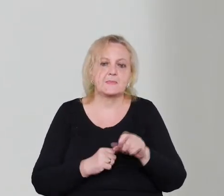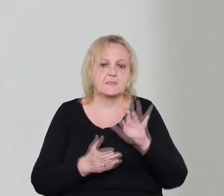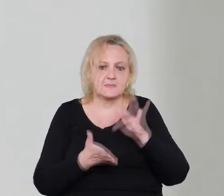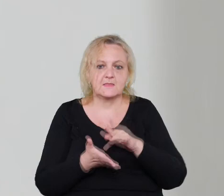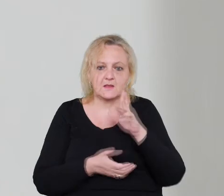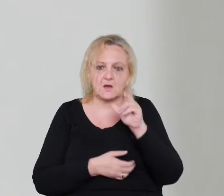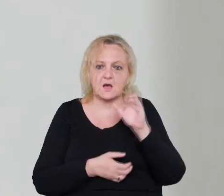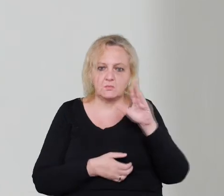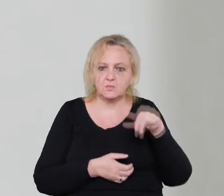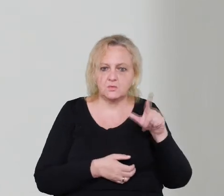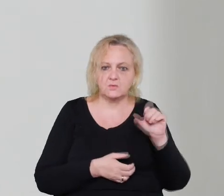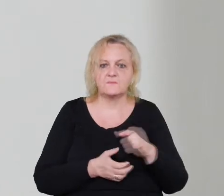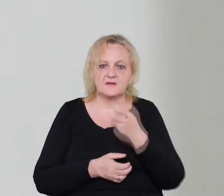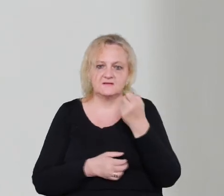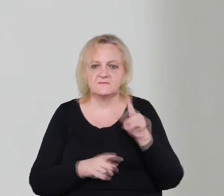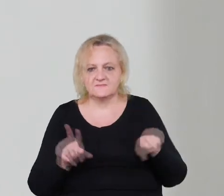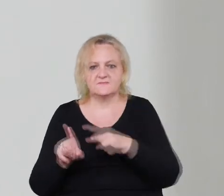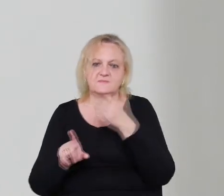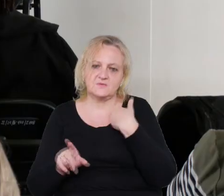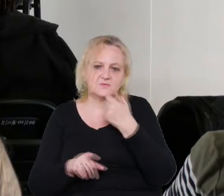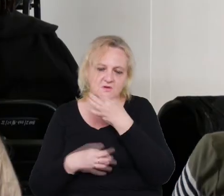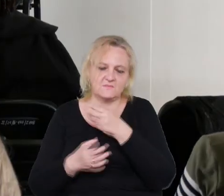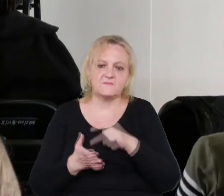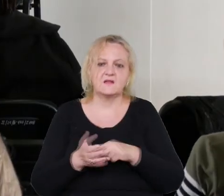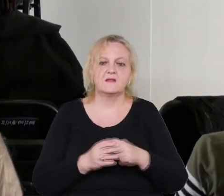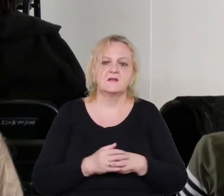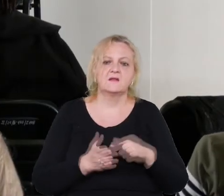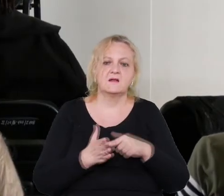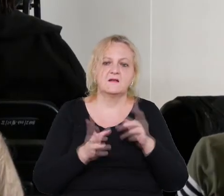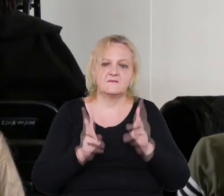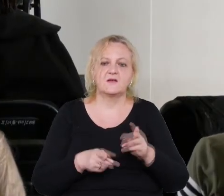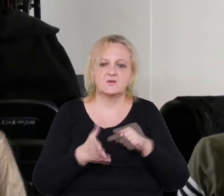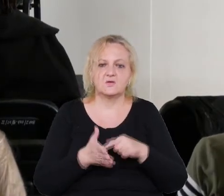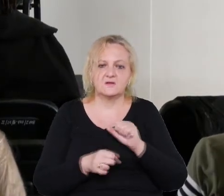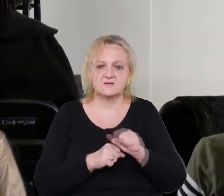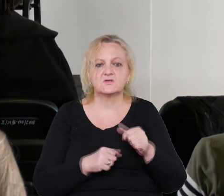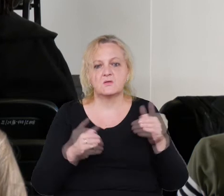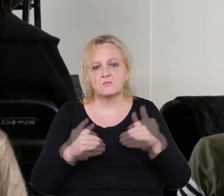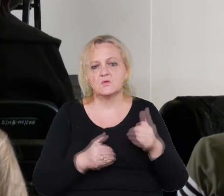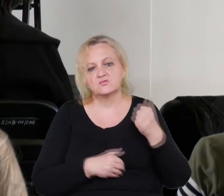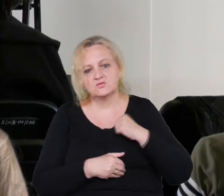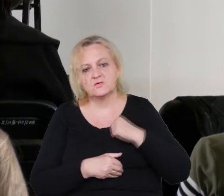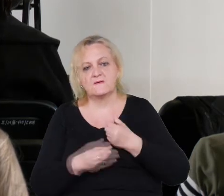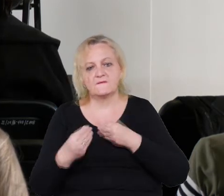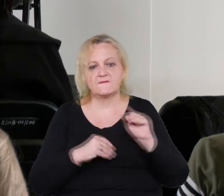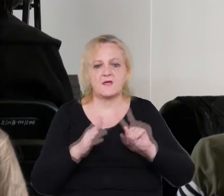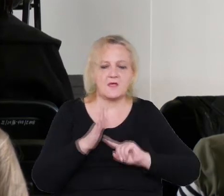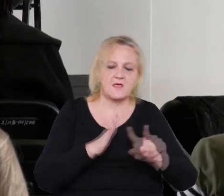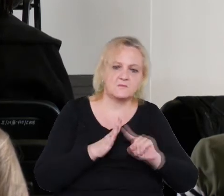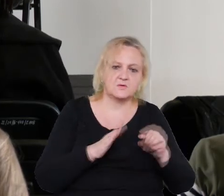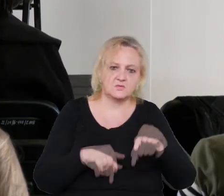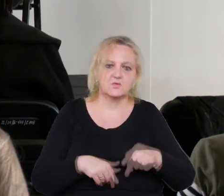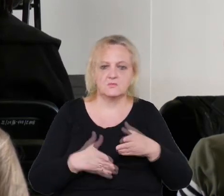w Kabulu jadę Przecież zaraz wejdę na Białorusi jeżeli faktycznie co zostało No to myślę że możemy spodziewać się większej ilości uchodźców